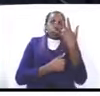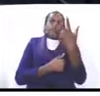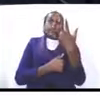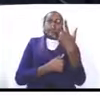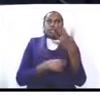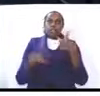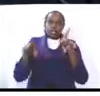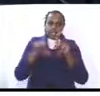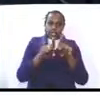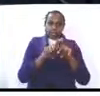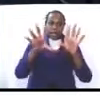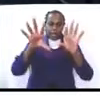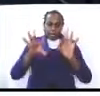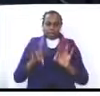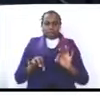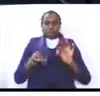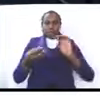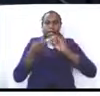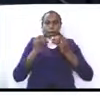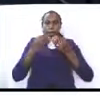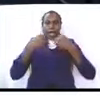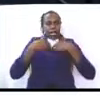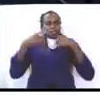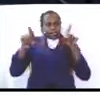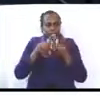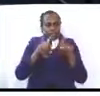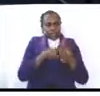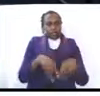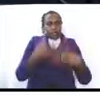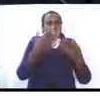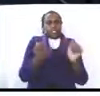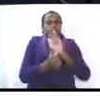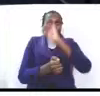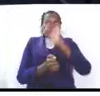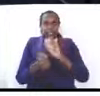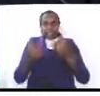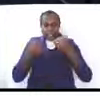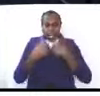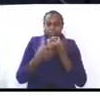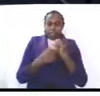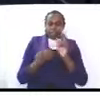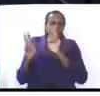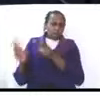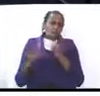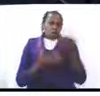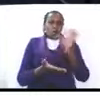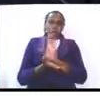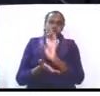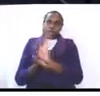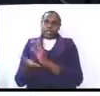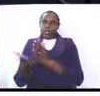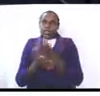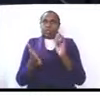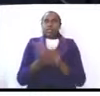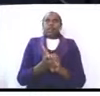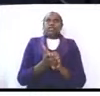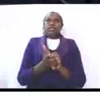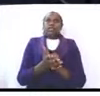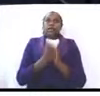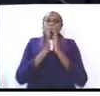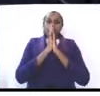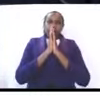593225. Na pia account number ni hiyo, unaweza peana fungu lako la kumi ama sadaka yako kupitia kwa mtandao.